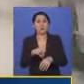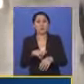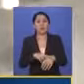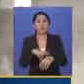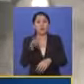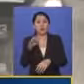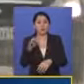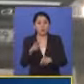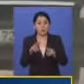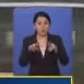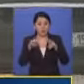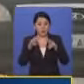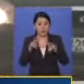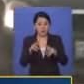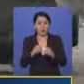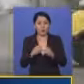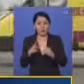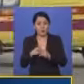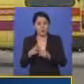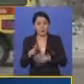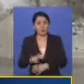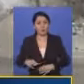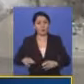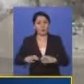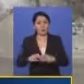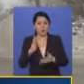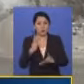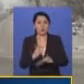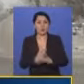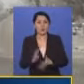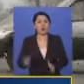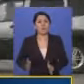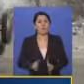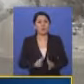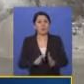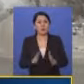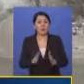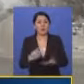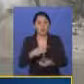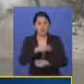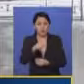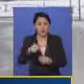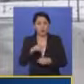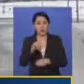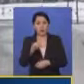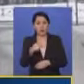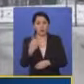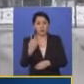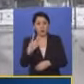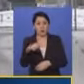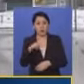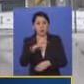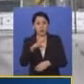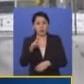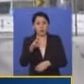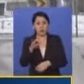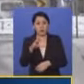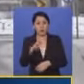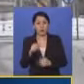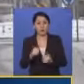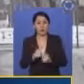полицейлер, жергілікті әкімдік мамандары енген 14 мобильді топ құрылған. Жолдарға себуге 102 тонна құм, тас, қиыршық тас